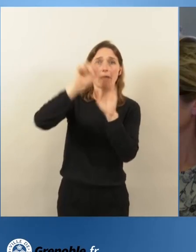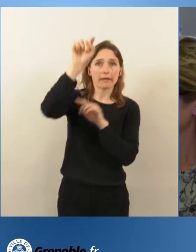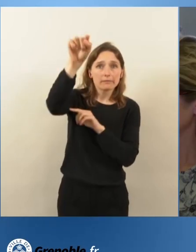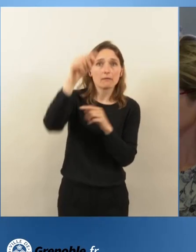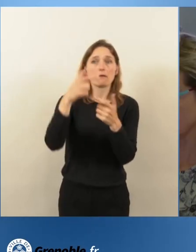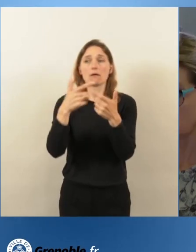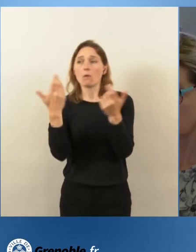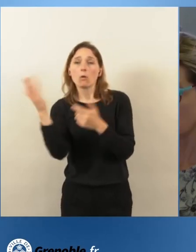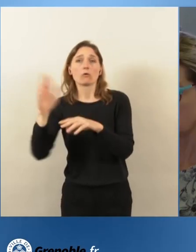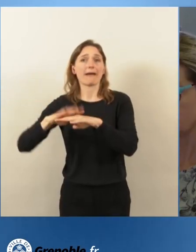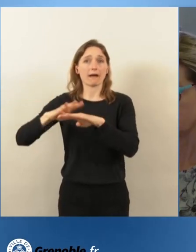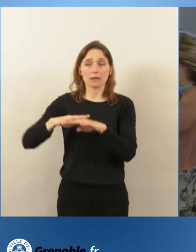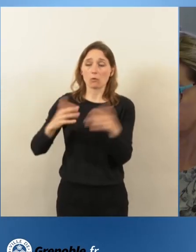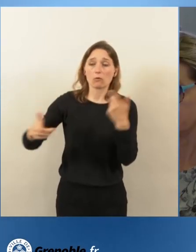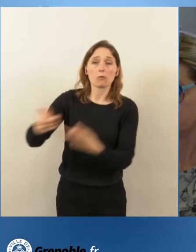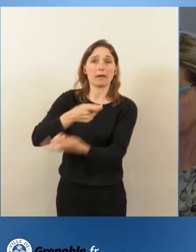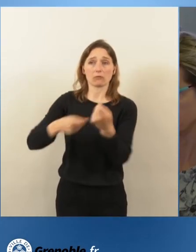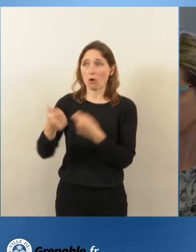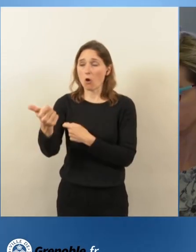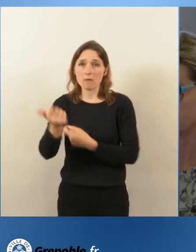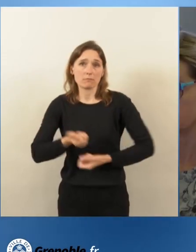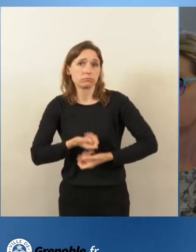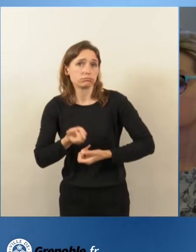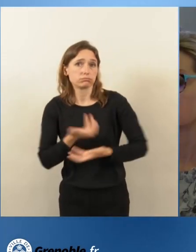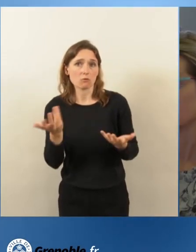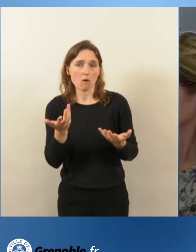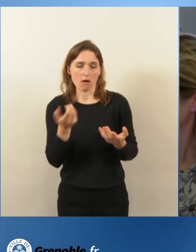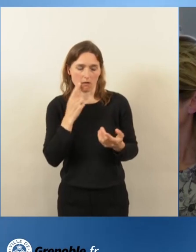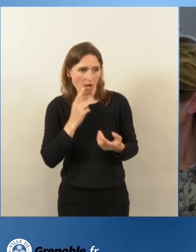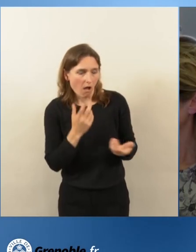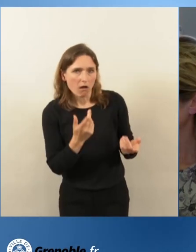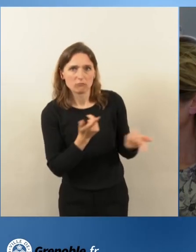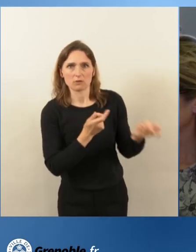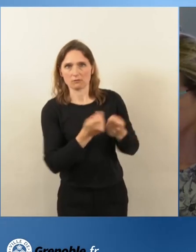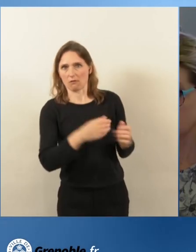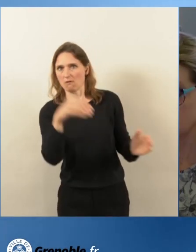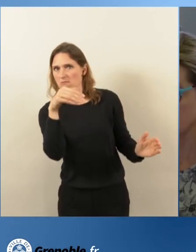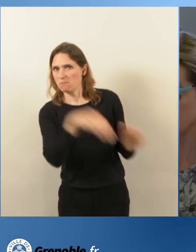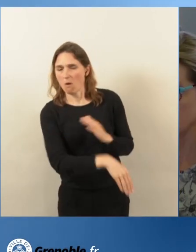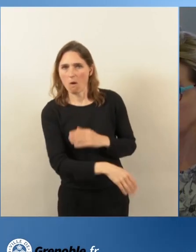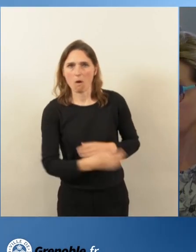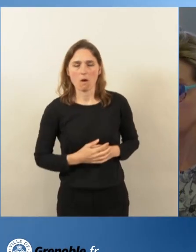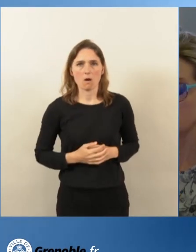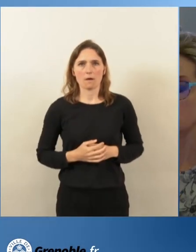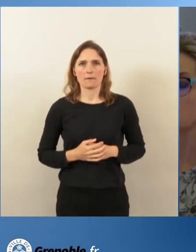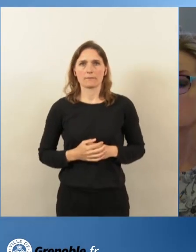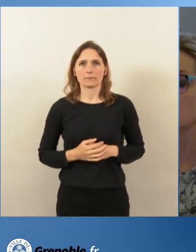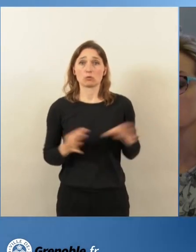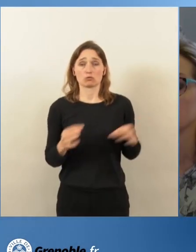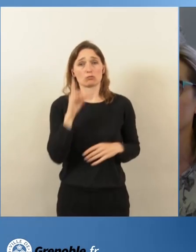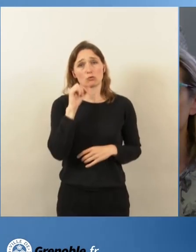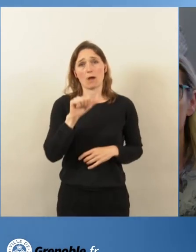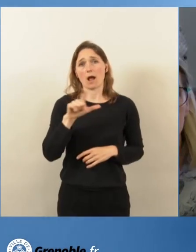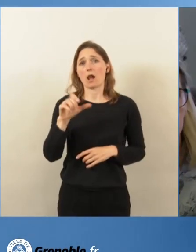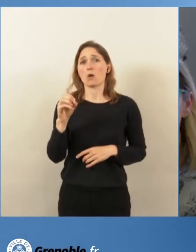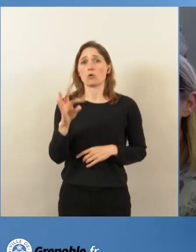déclarations des commerçants eux-mêmes des chiffres de la Chambre de commerce que nous reprenons dans notre question orale tout à l'heure Maxence à loto